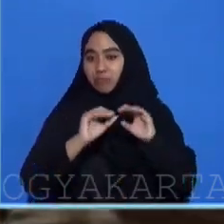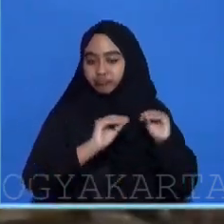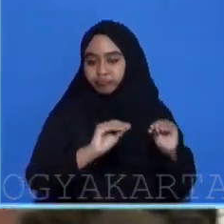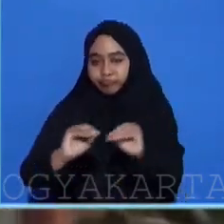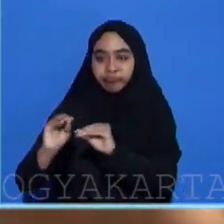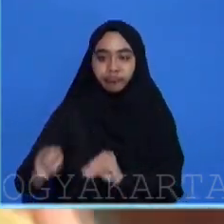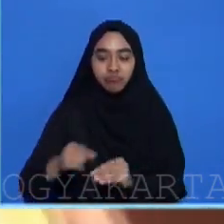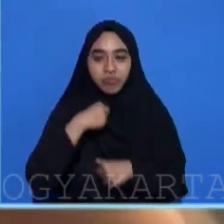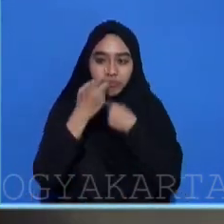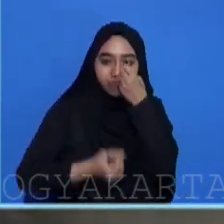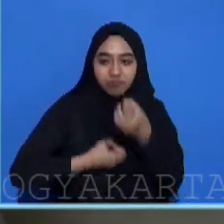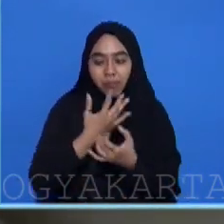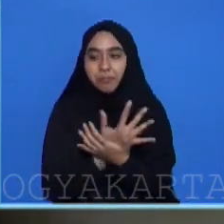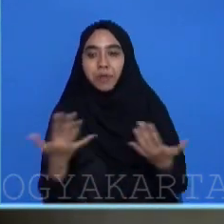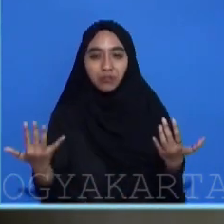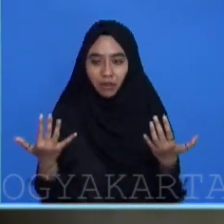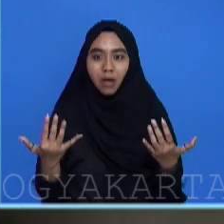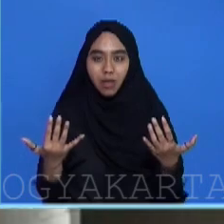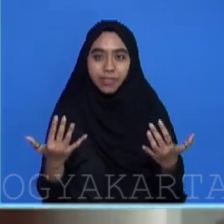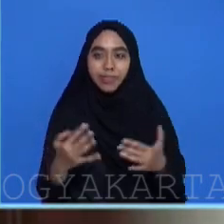himbauan langsung ke tengah masyarakat